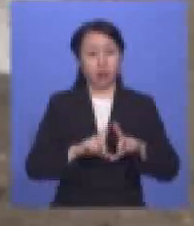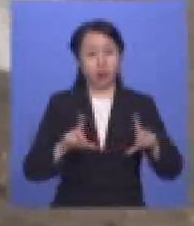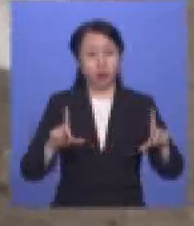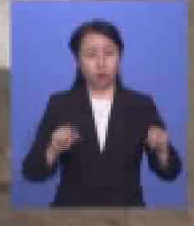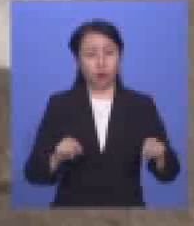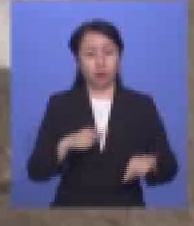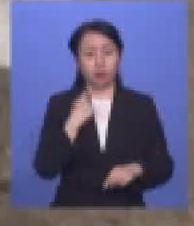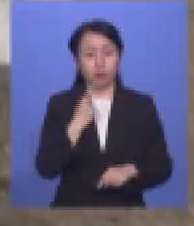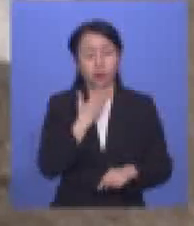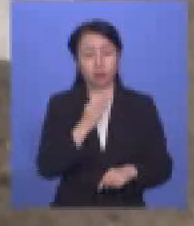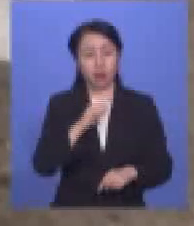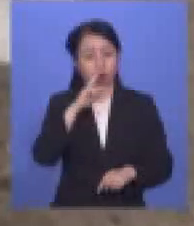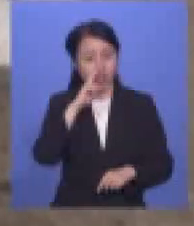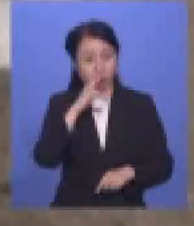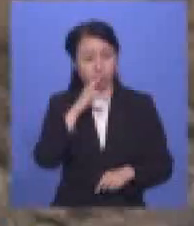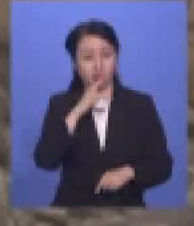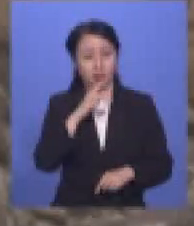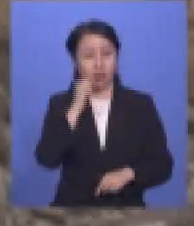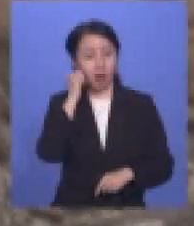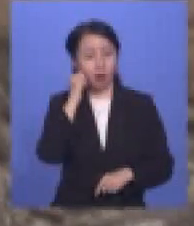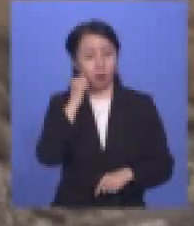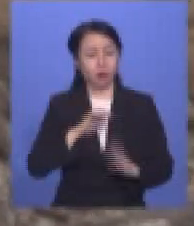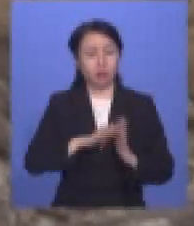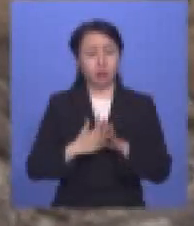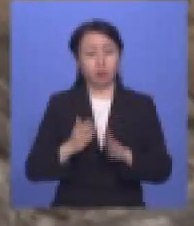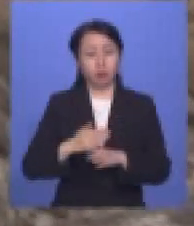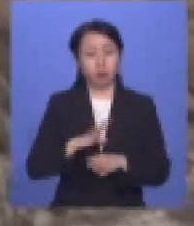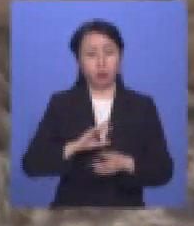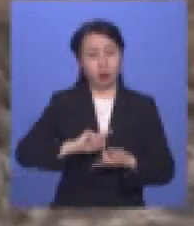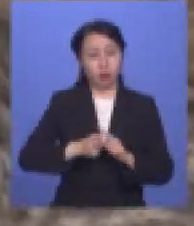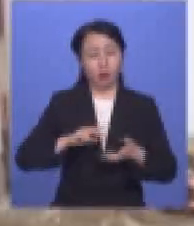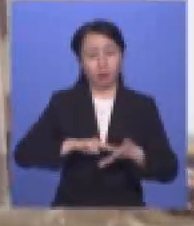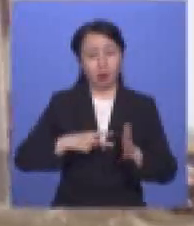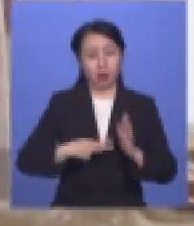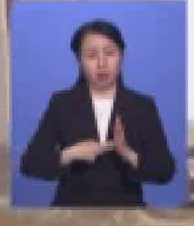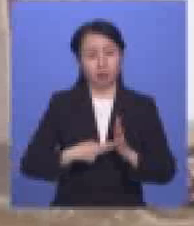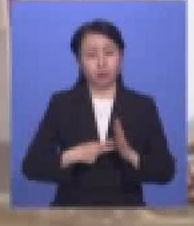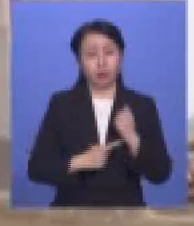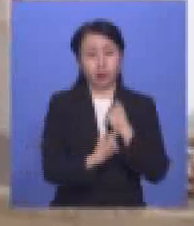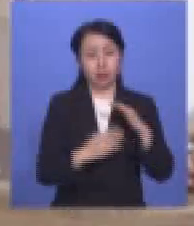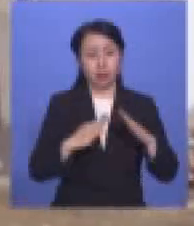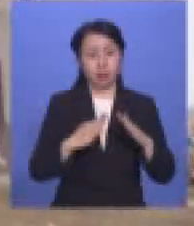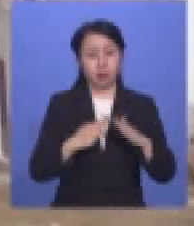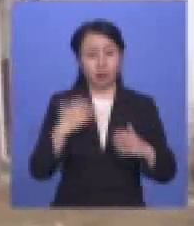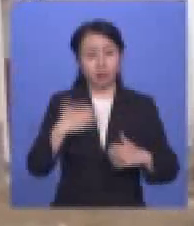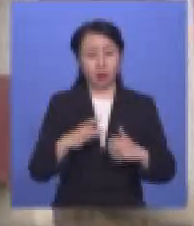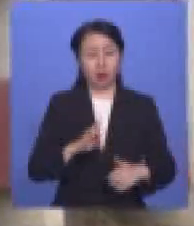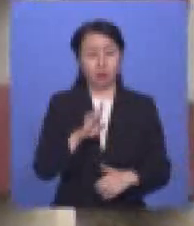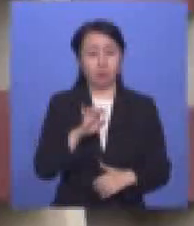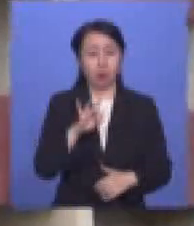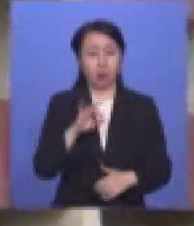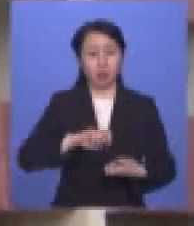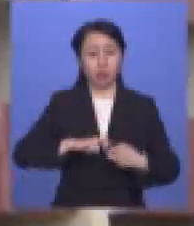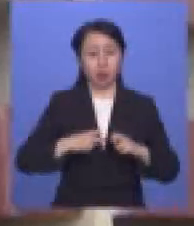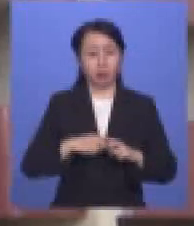подрядчик списывает свои недочеты на поздний снос частного сектора. Плюс корректировки в проекте. И последние дома находятся в микрорайоне в Береке.